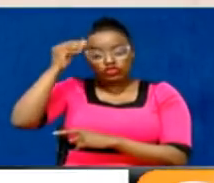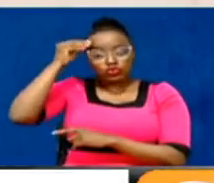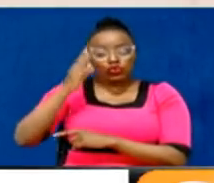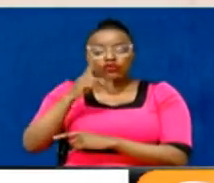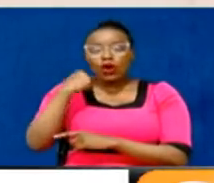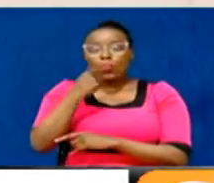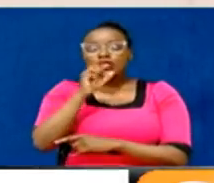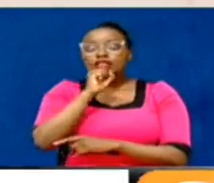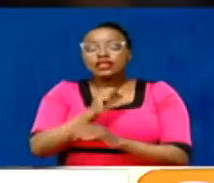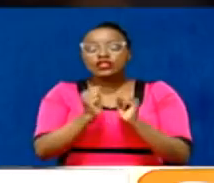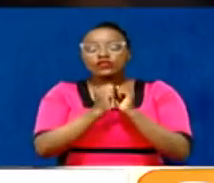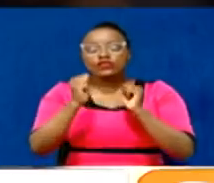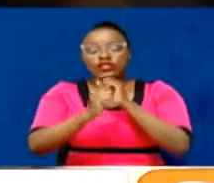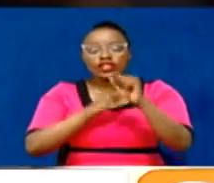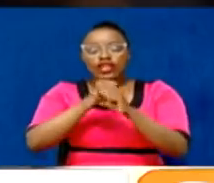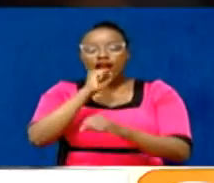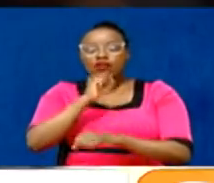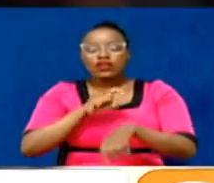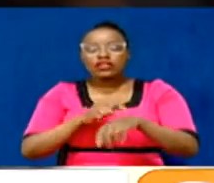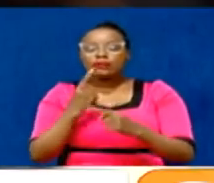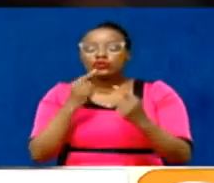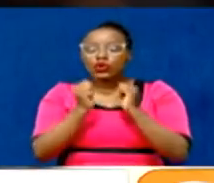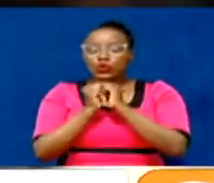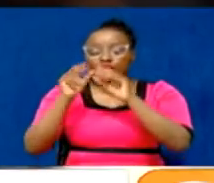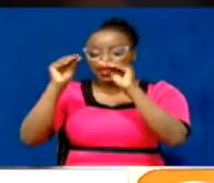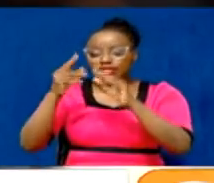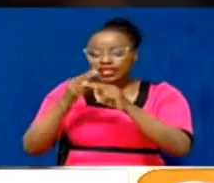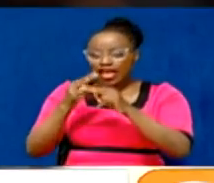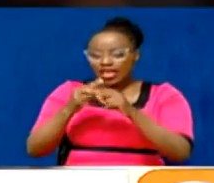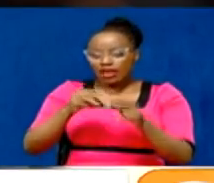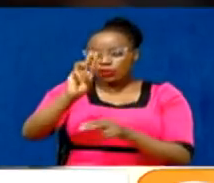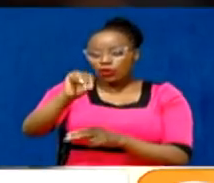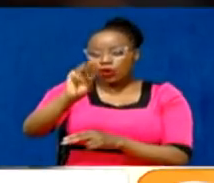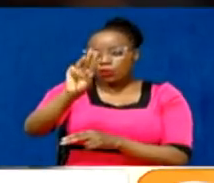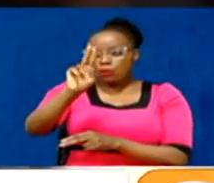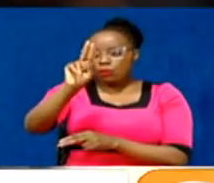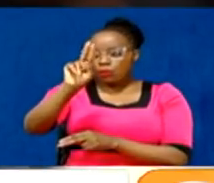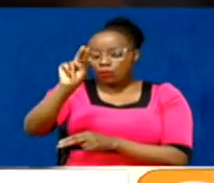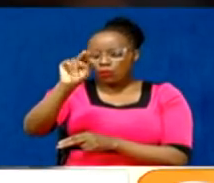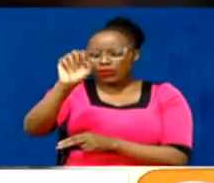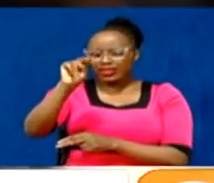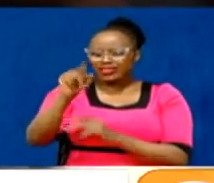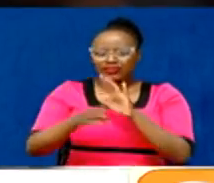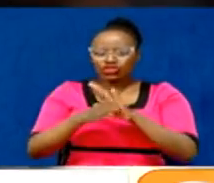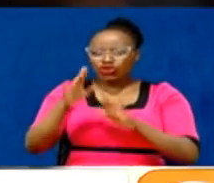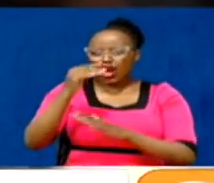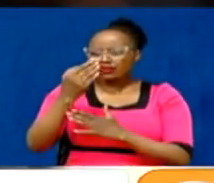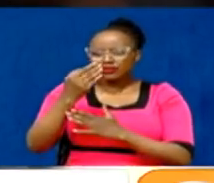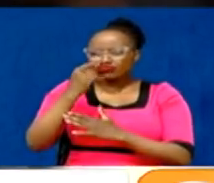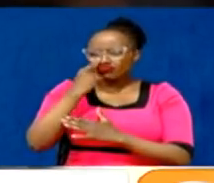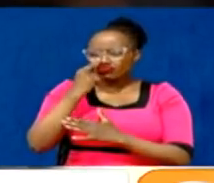mwanafunzi huyo wa miaka 15, when I spoke to Mr. Mwenda, I asked him why was he sent home yet he didn't